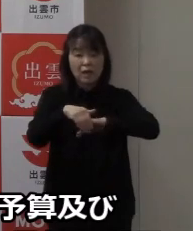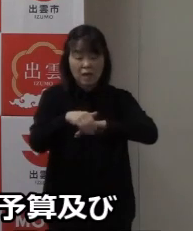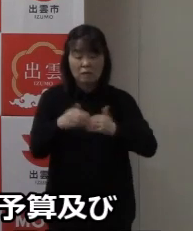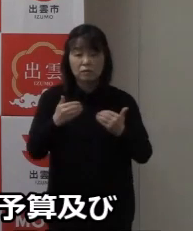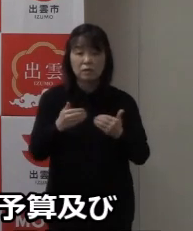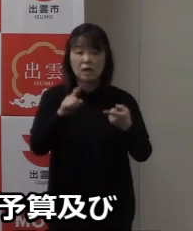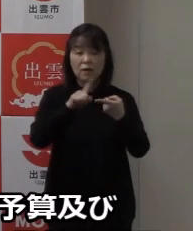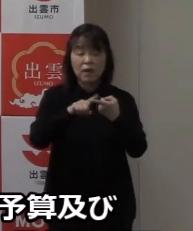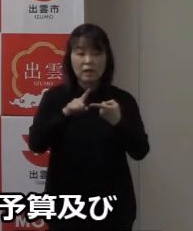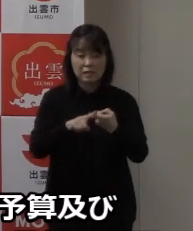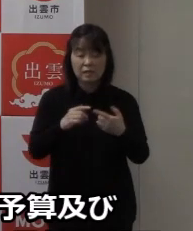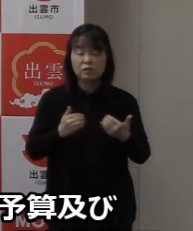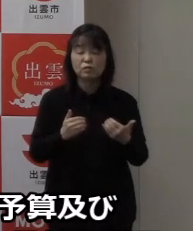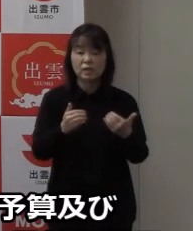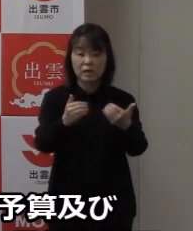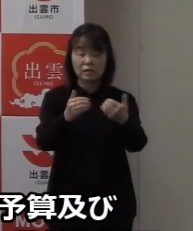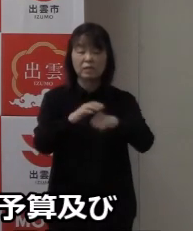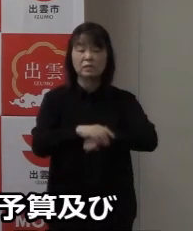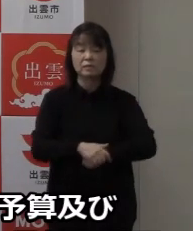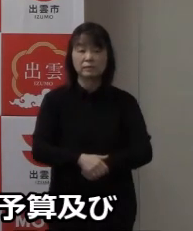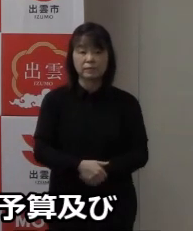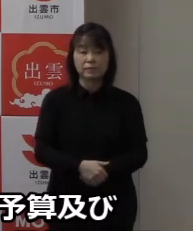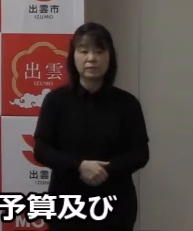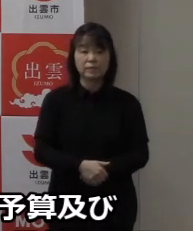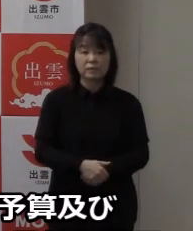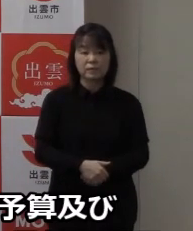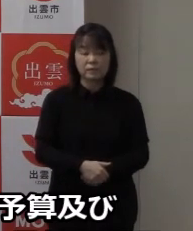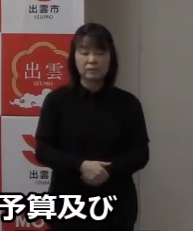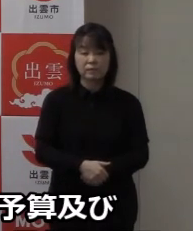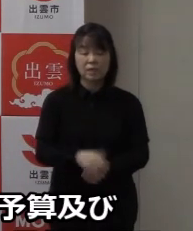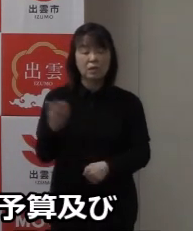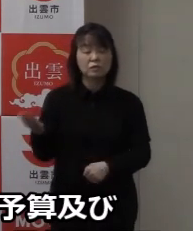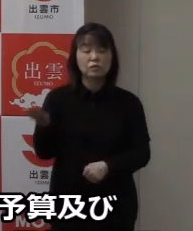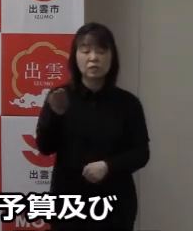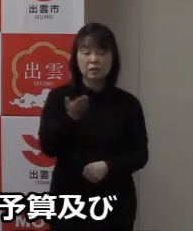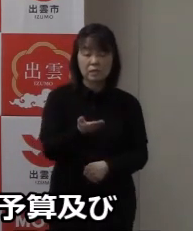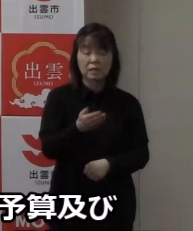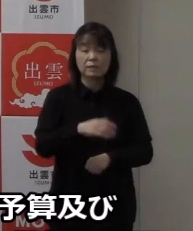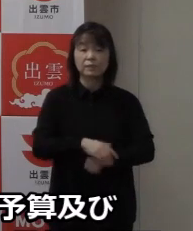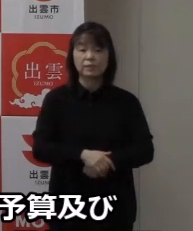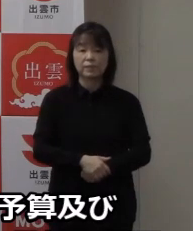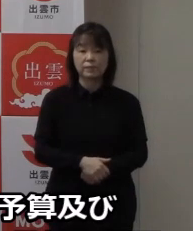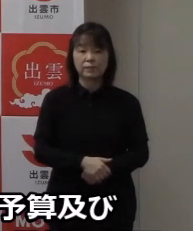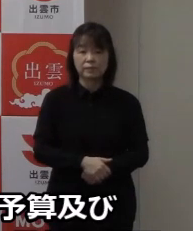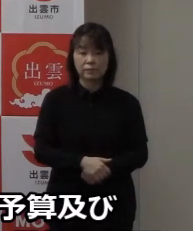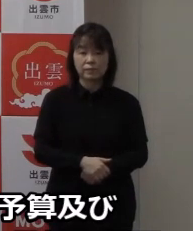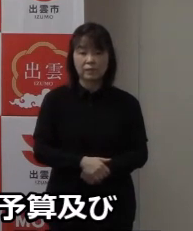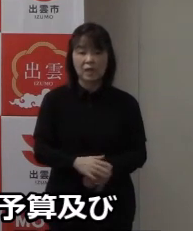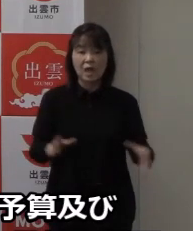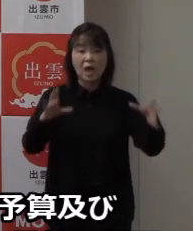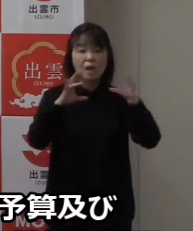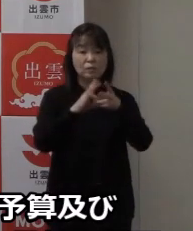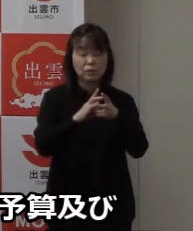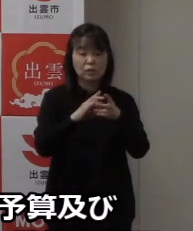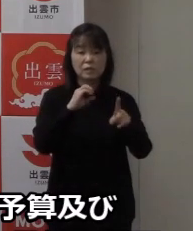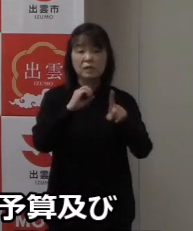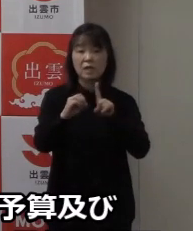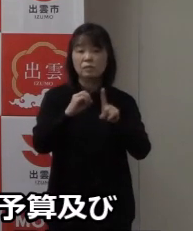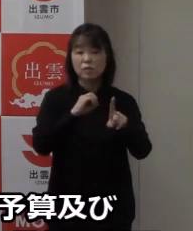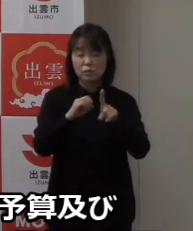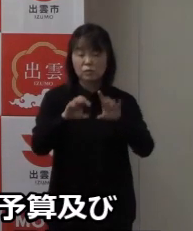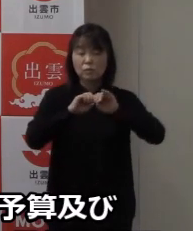めてまいりたいと思います。次にデジタルの力で未来をデザインをということで、縁結びデジタルプロモーション事